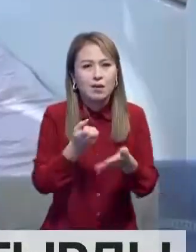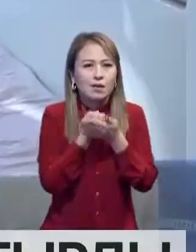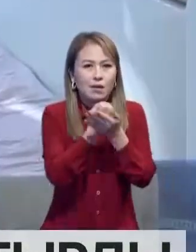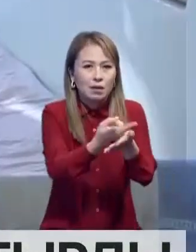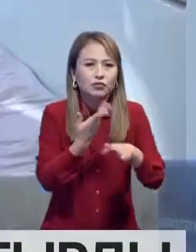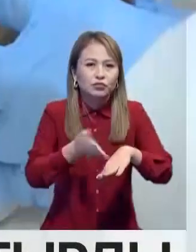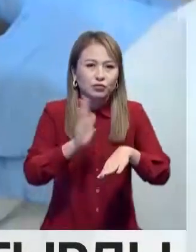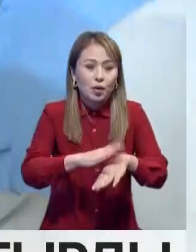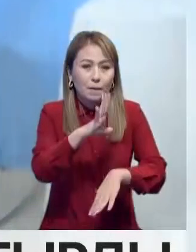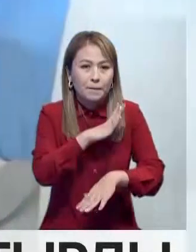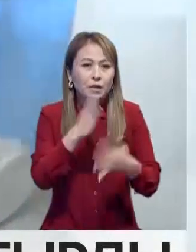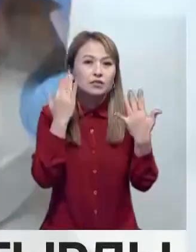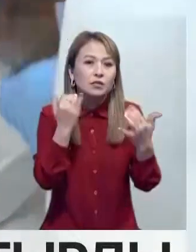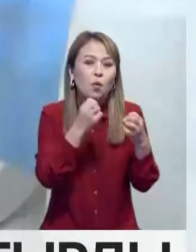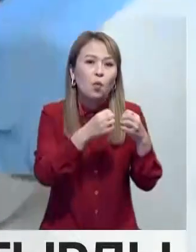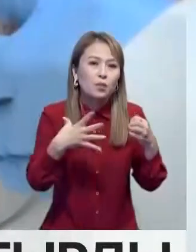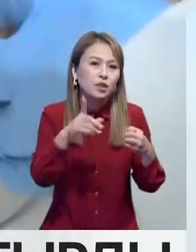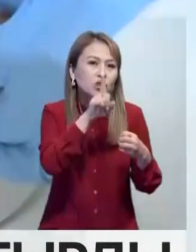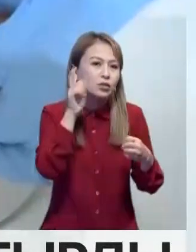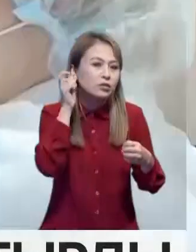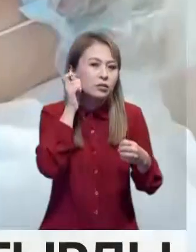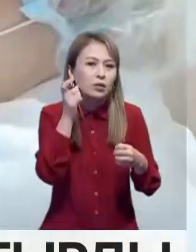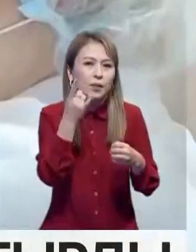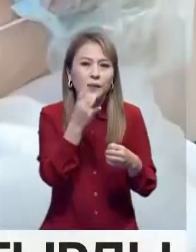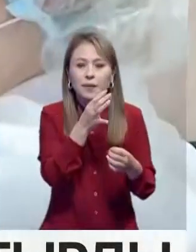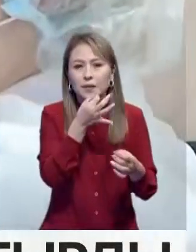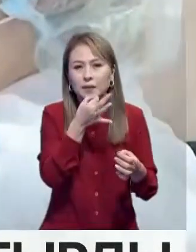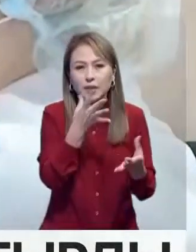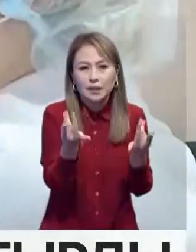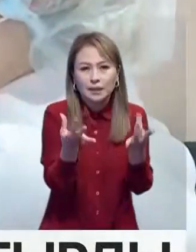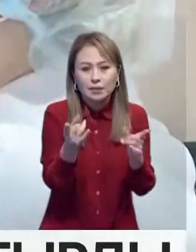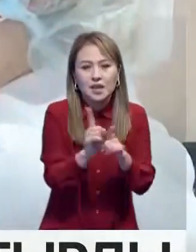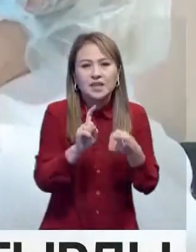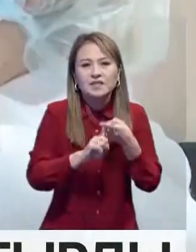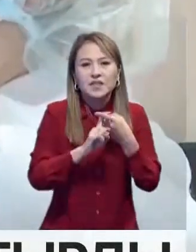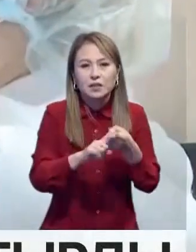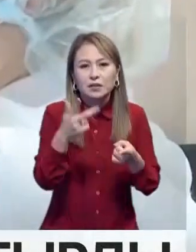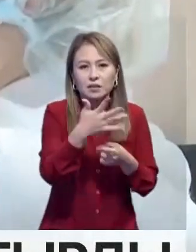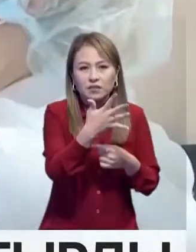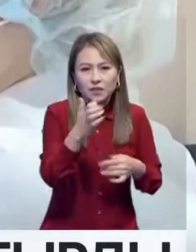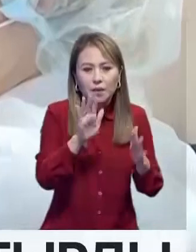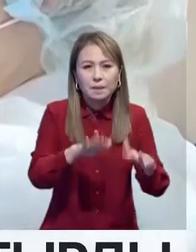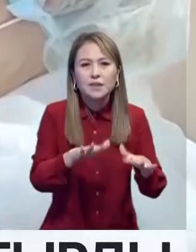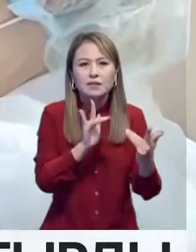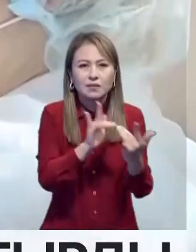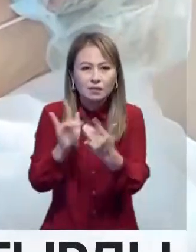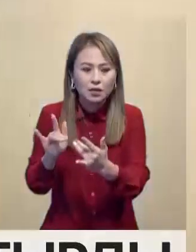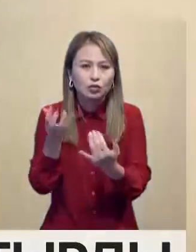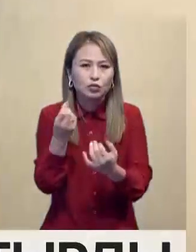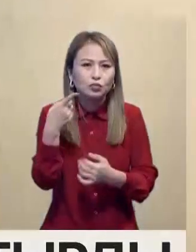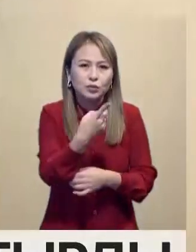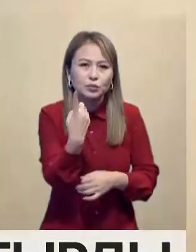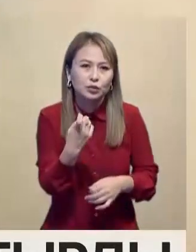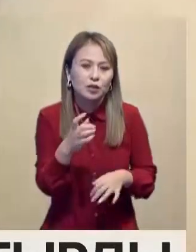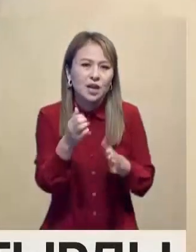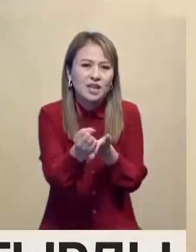бөліміне жатқызылған. Оның 15-і жасқа толмаған бөбек. Инфекциялық ауруханаларда 3,5 мың төсек орны болса, тағы 1100